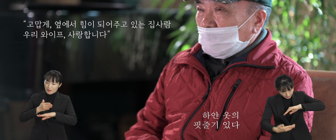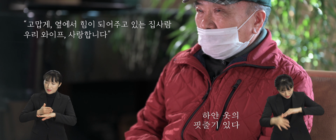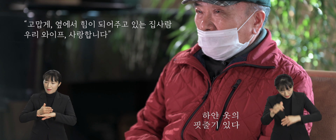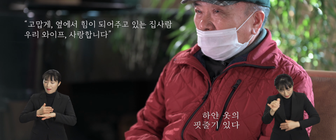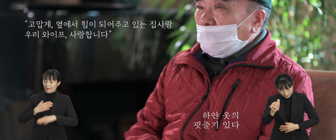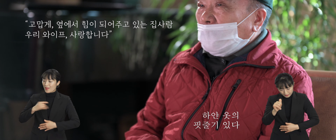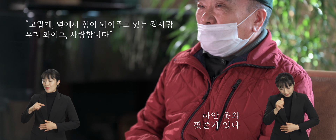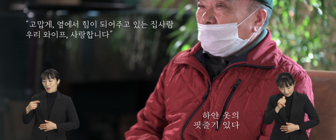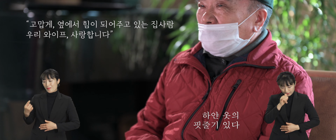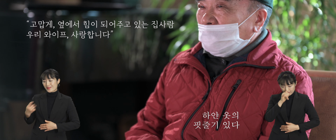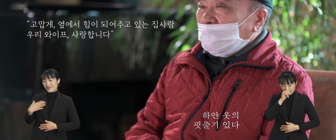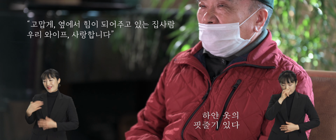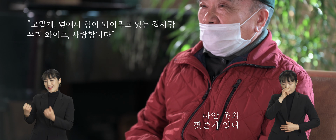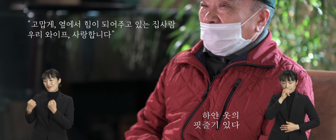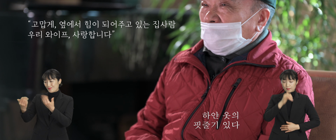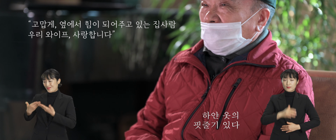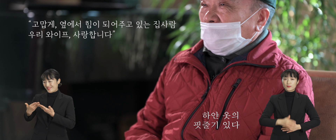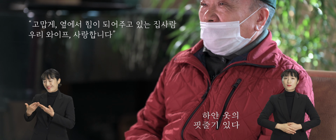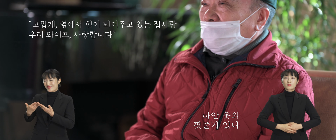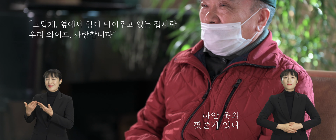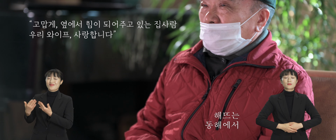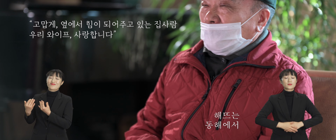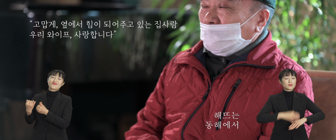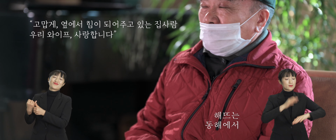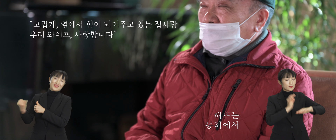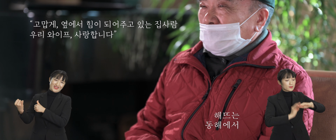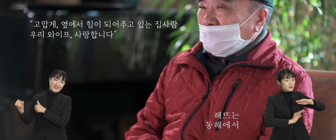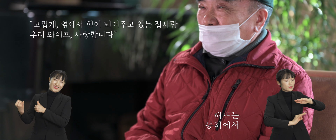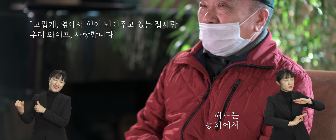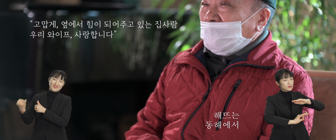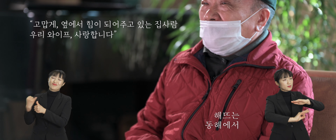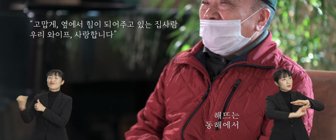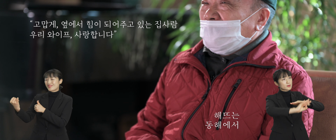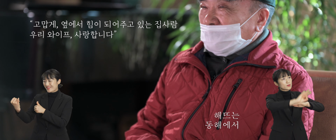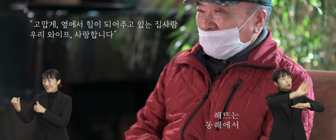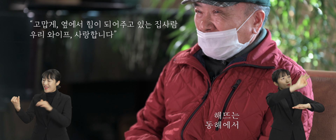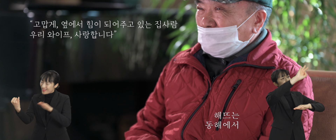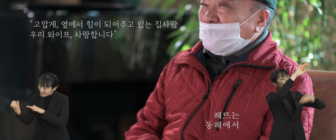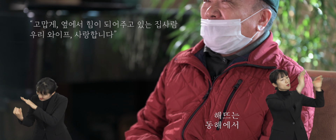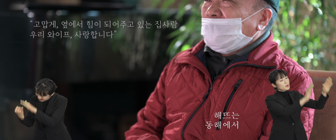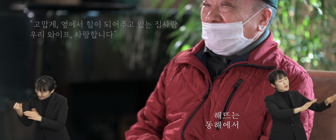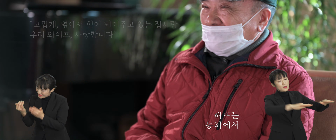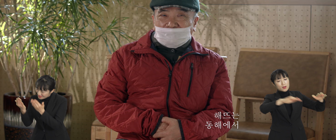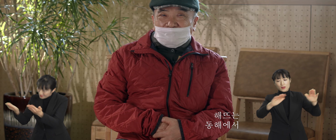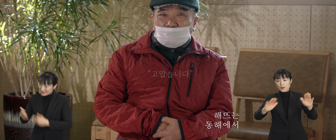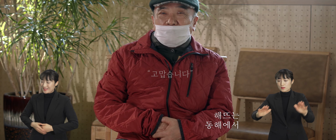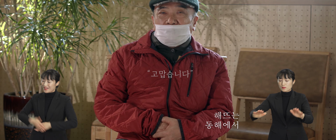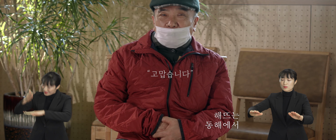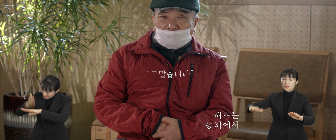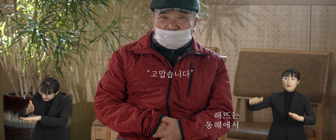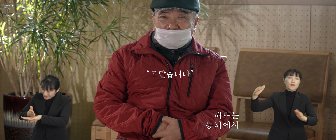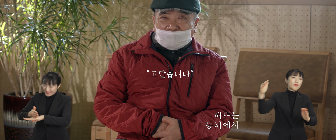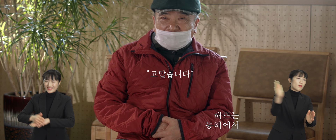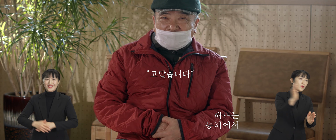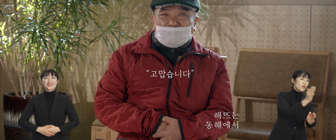옆에서 힘이 돼지고 있는 집사람은 저는 부인 사랑합니다